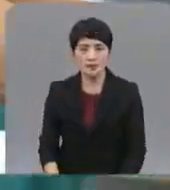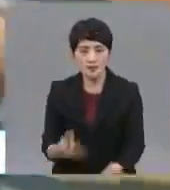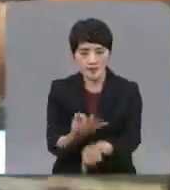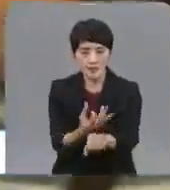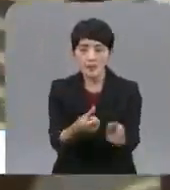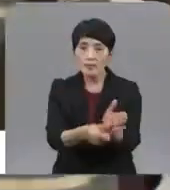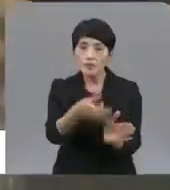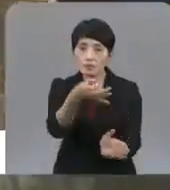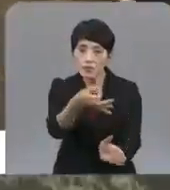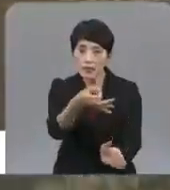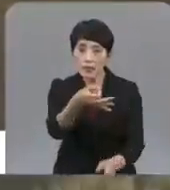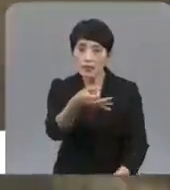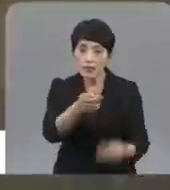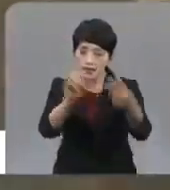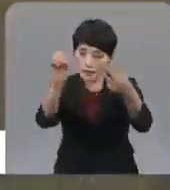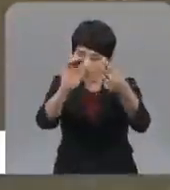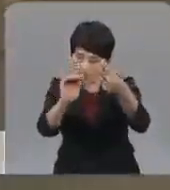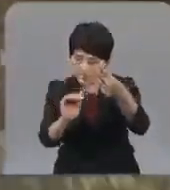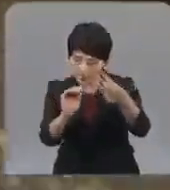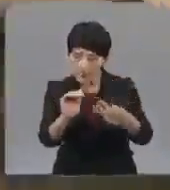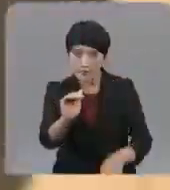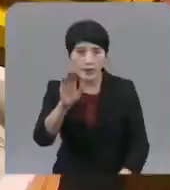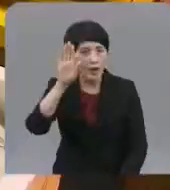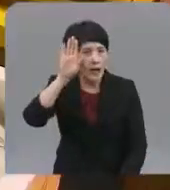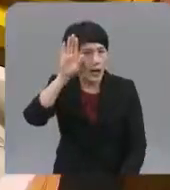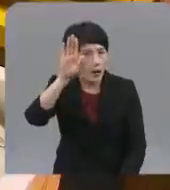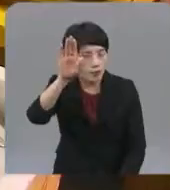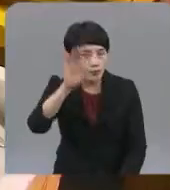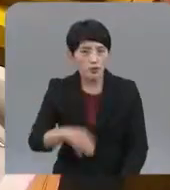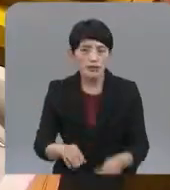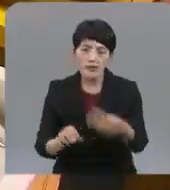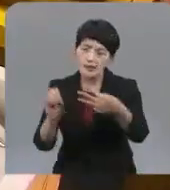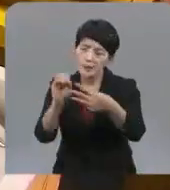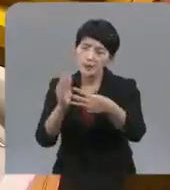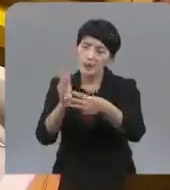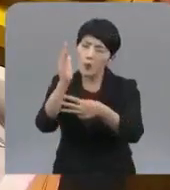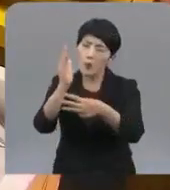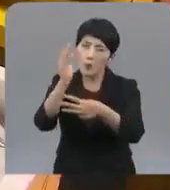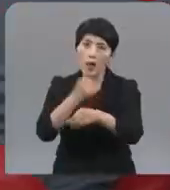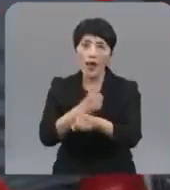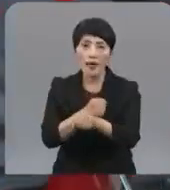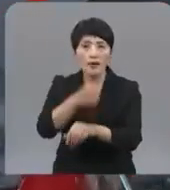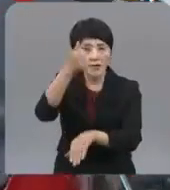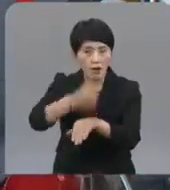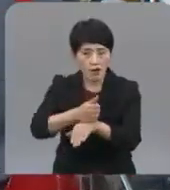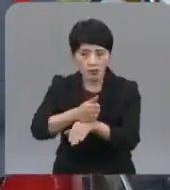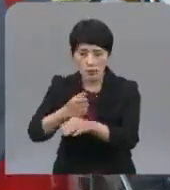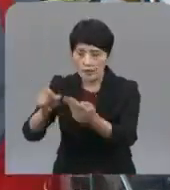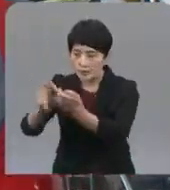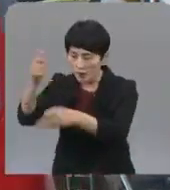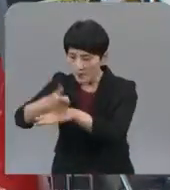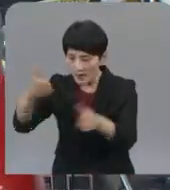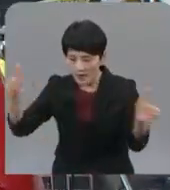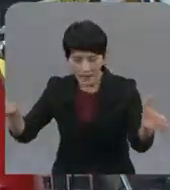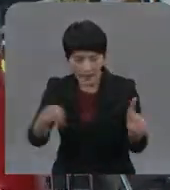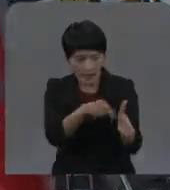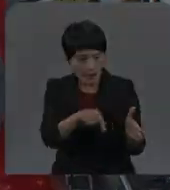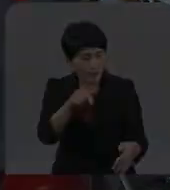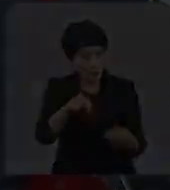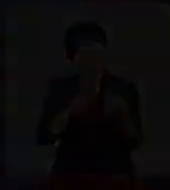仍然面对着国际油价变化、国内外经济走势、公共事业费上调等较大的不确定因素。